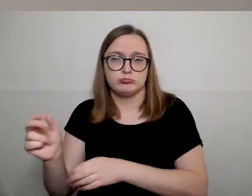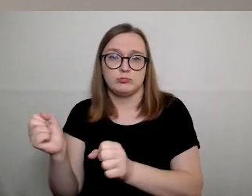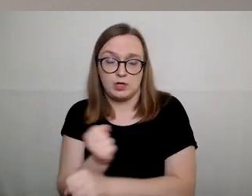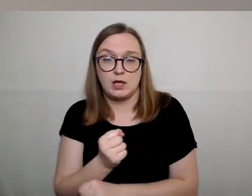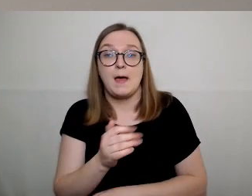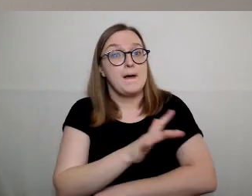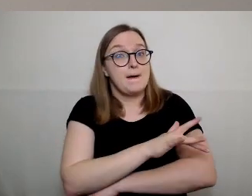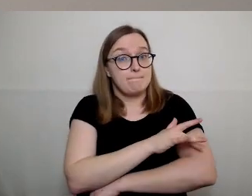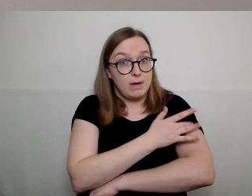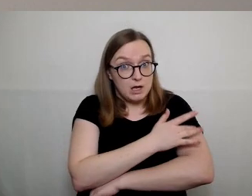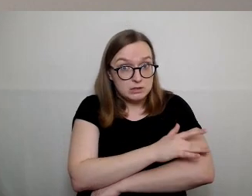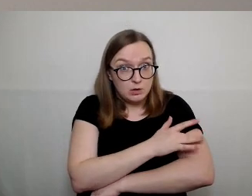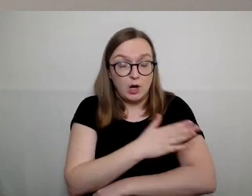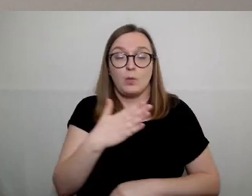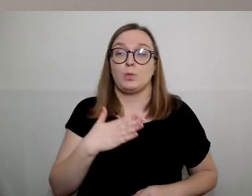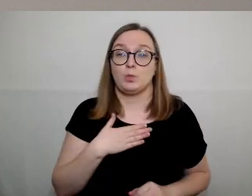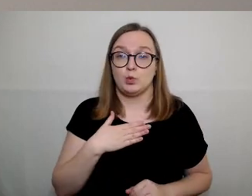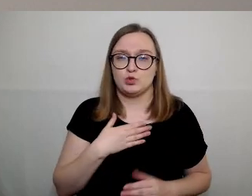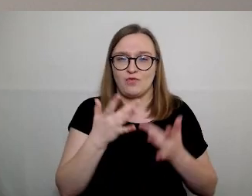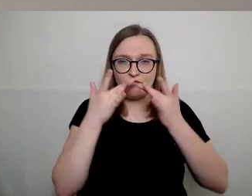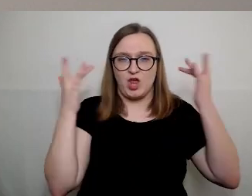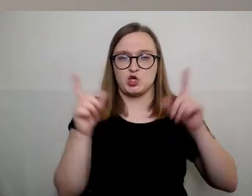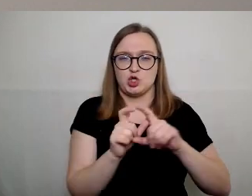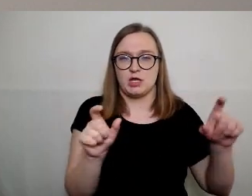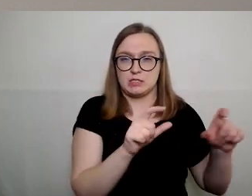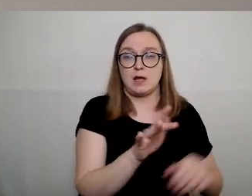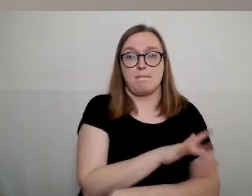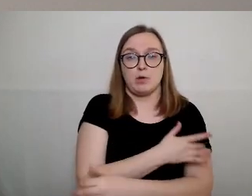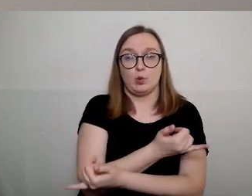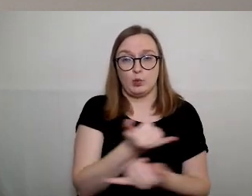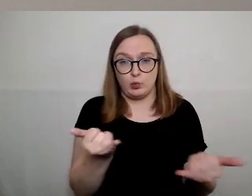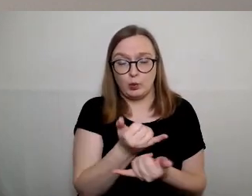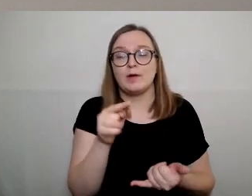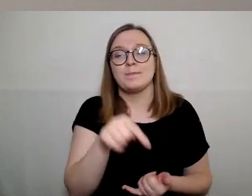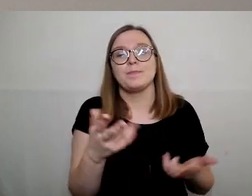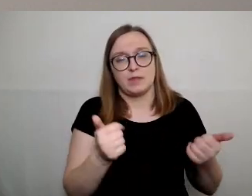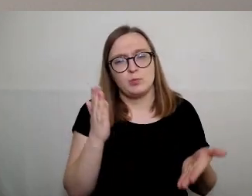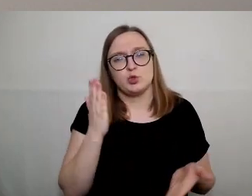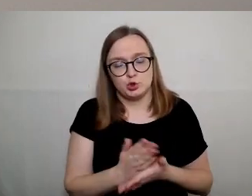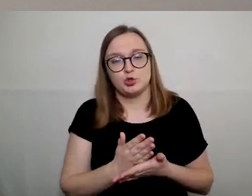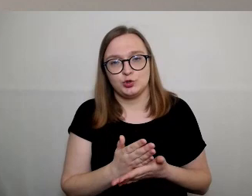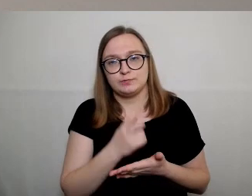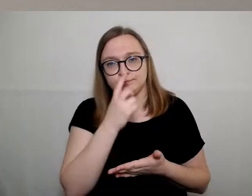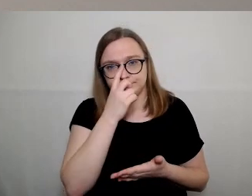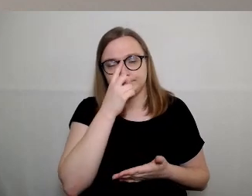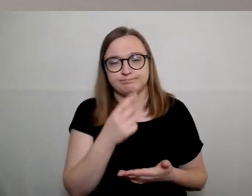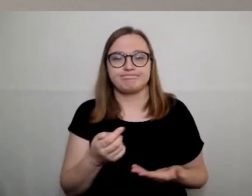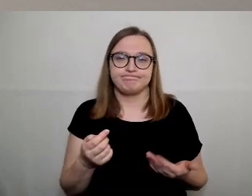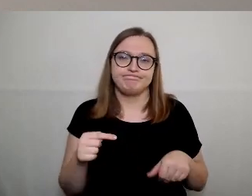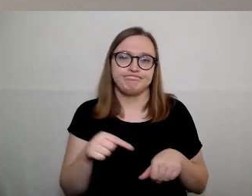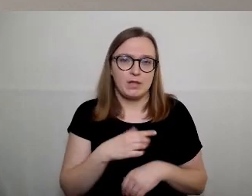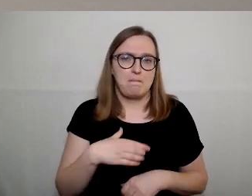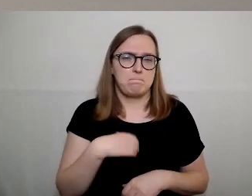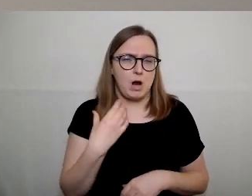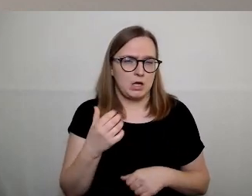paslaugos, kurias teikia mūsų viešosios įstaigos, taip, jos susiduria su labai karčia, net kartais ir baisia konkurencija,